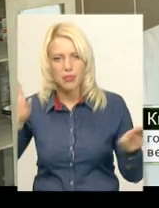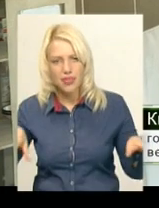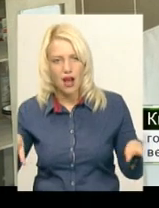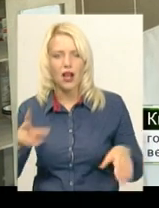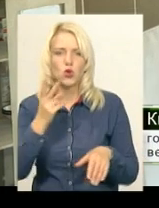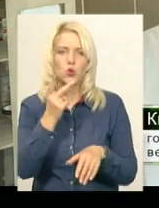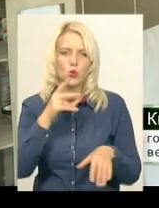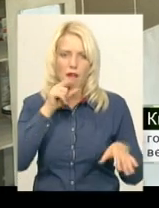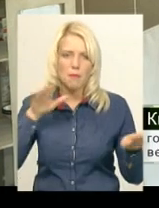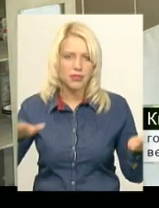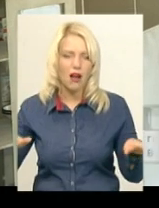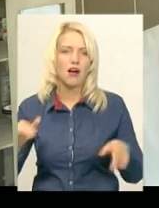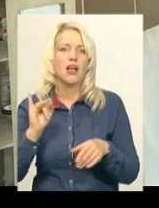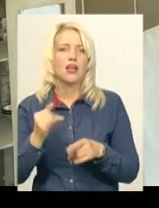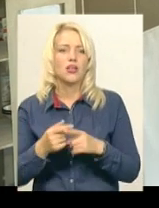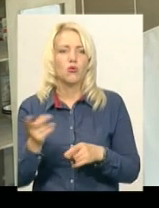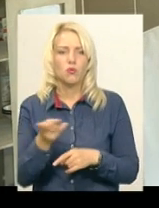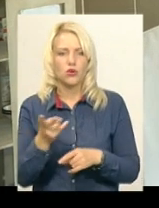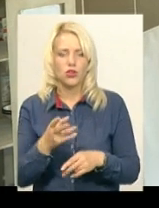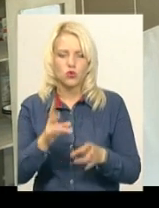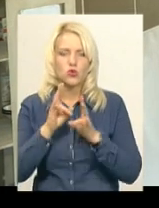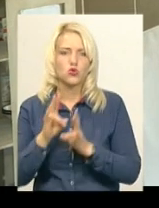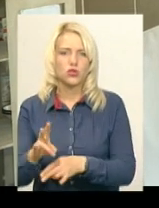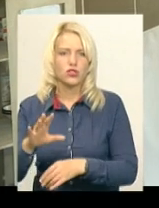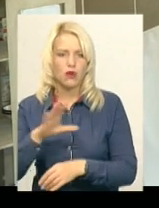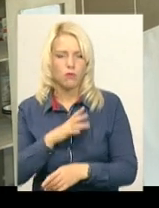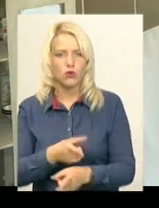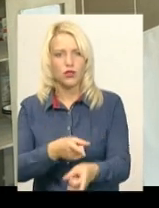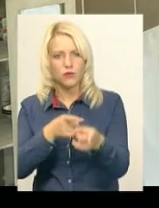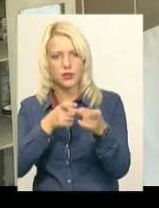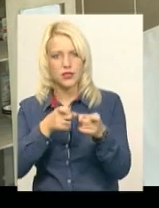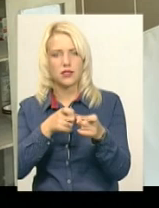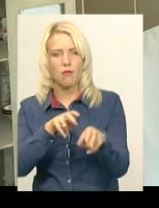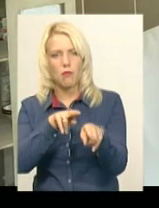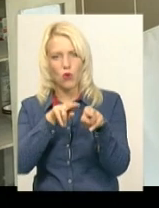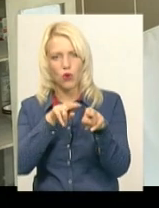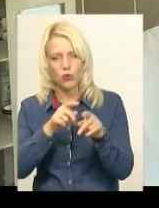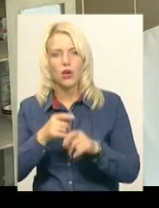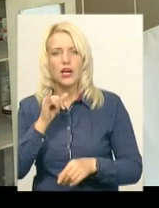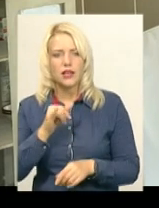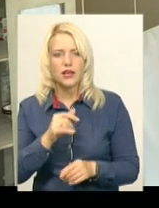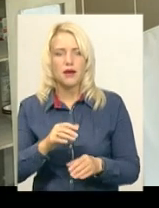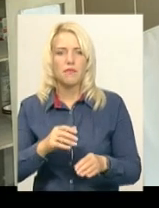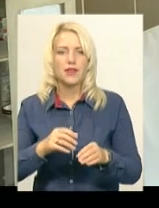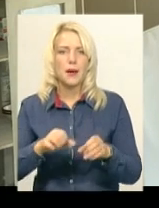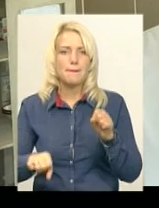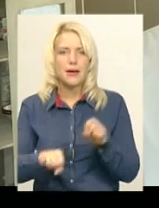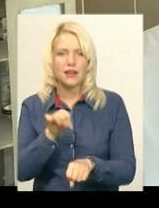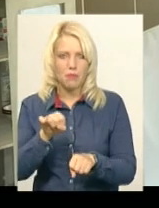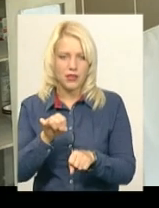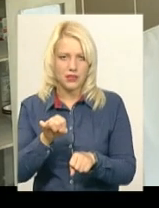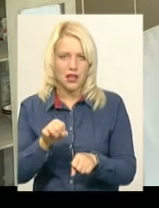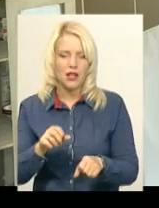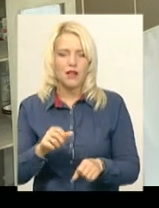Значить, ушкодження були нанесені вогнепальною мисливською зброєю. Перебита як